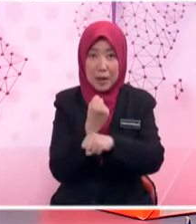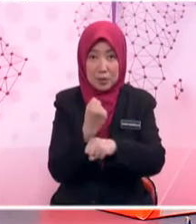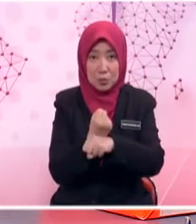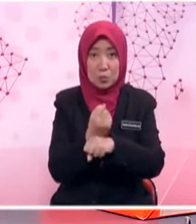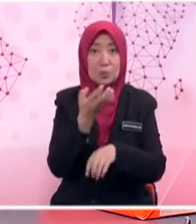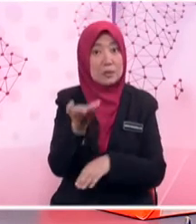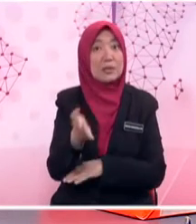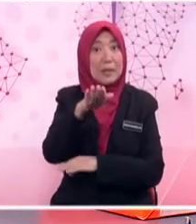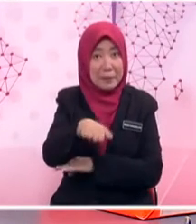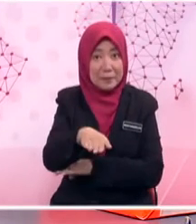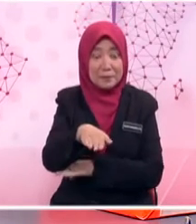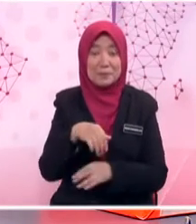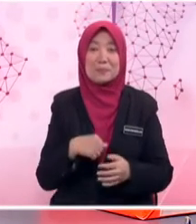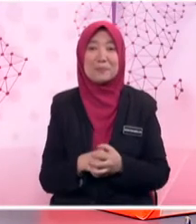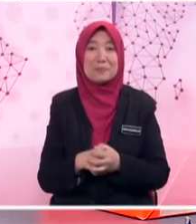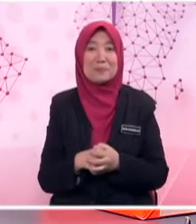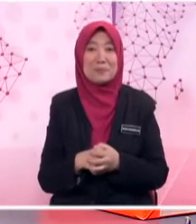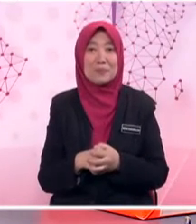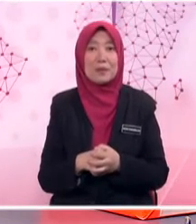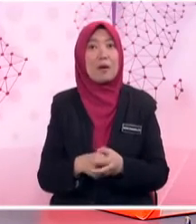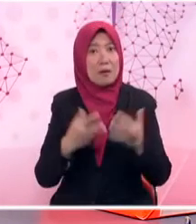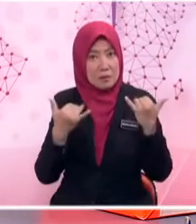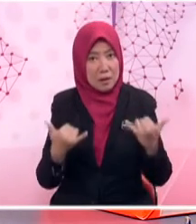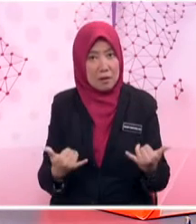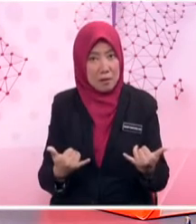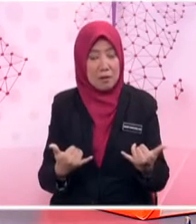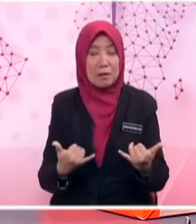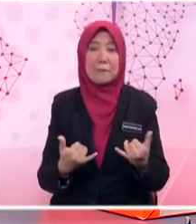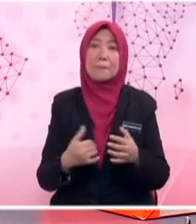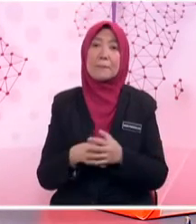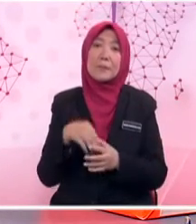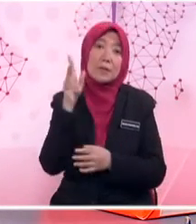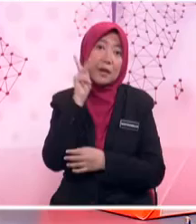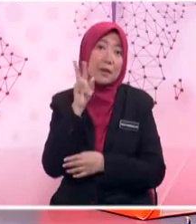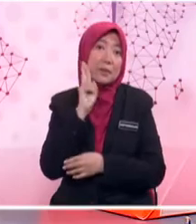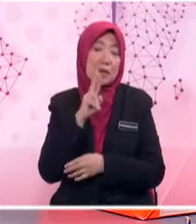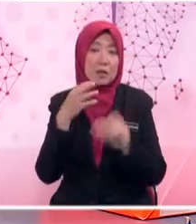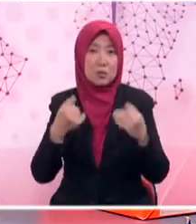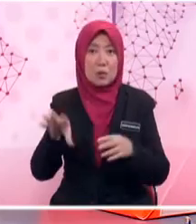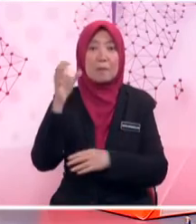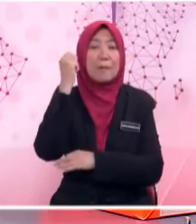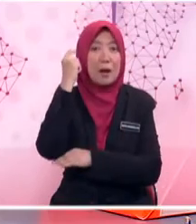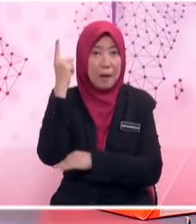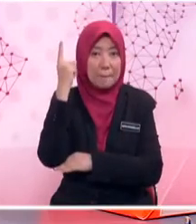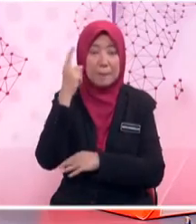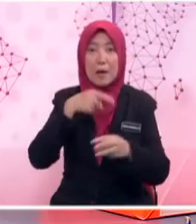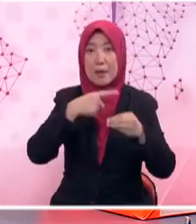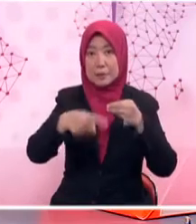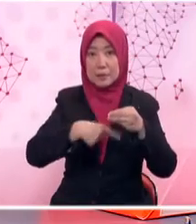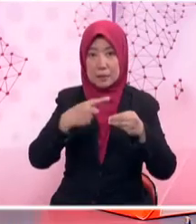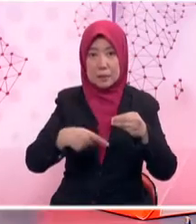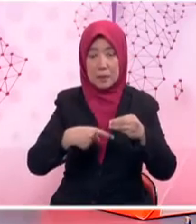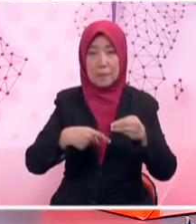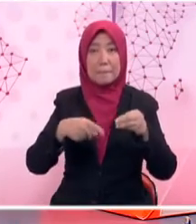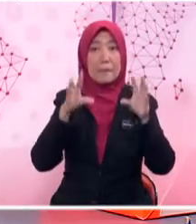nampaknya murid-murid Kak Rina semakin memahami ya tentang subjek dan predikat dalam satu